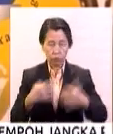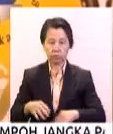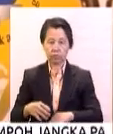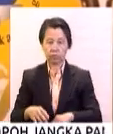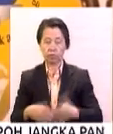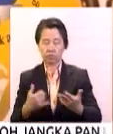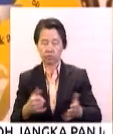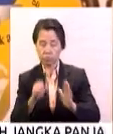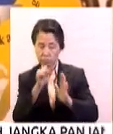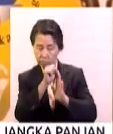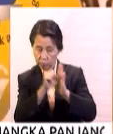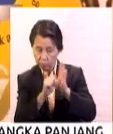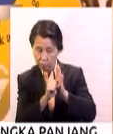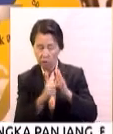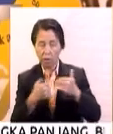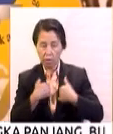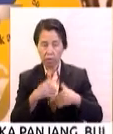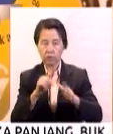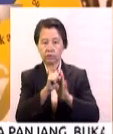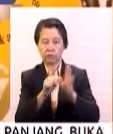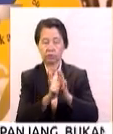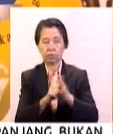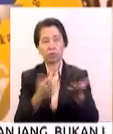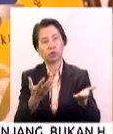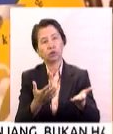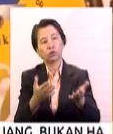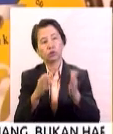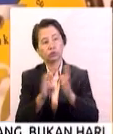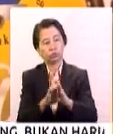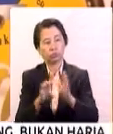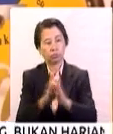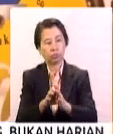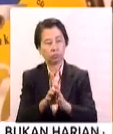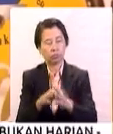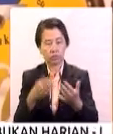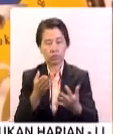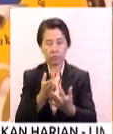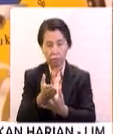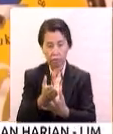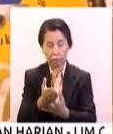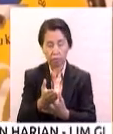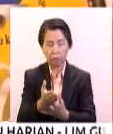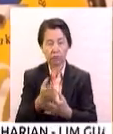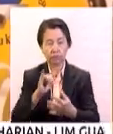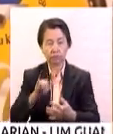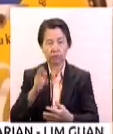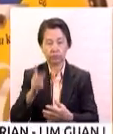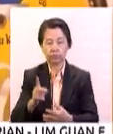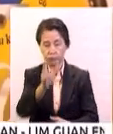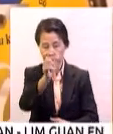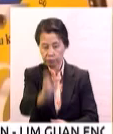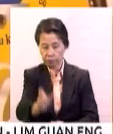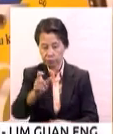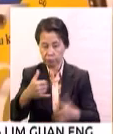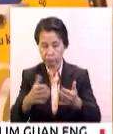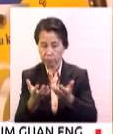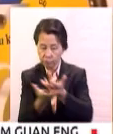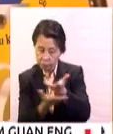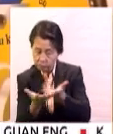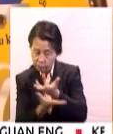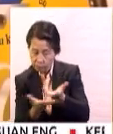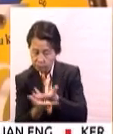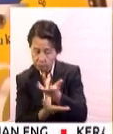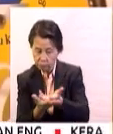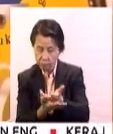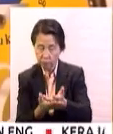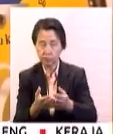menggariskan kriteria-kriteria, dan di antara kriteria dan melalui jawatankuasa pemilihan tersebut, calon-calon itu disaringkan